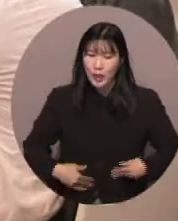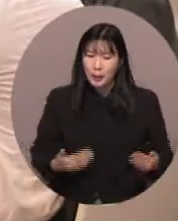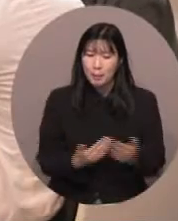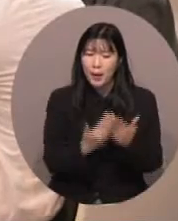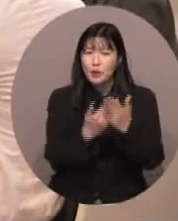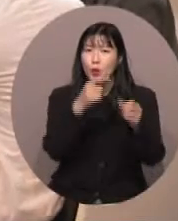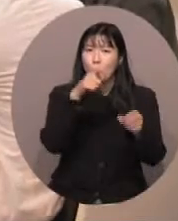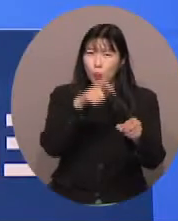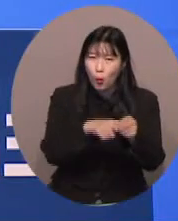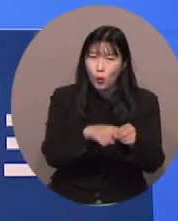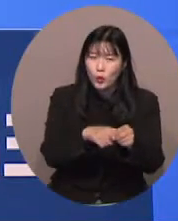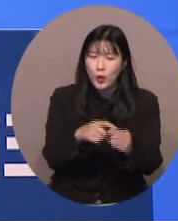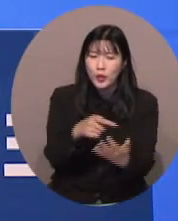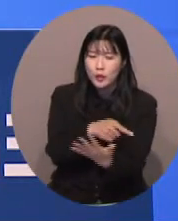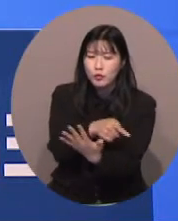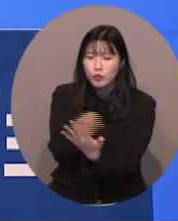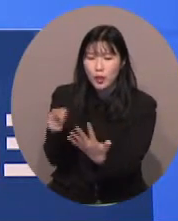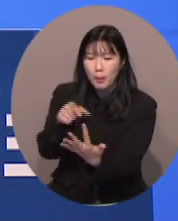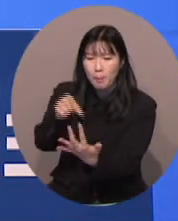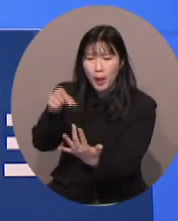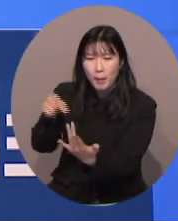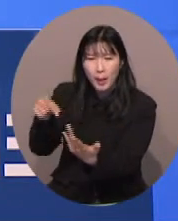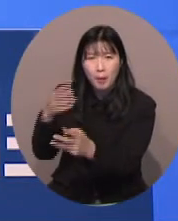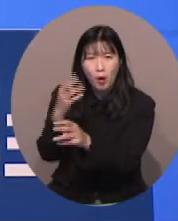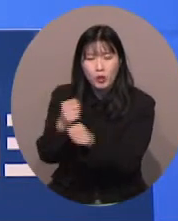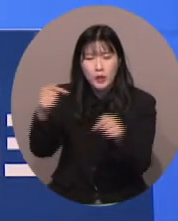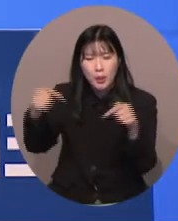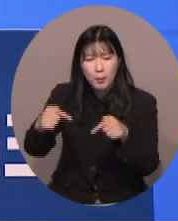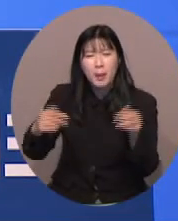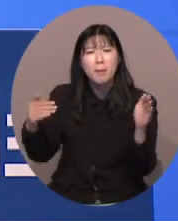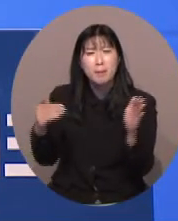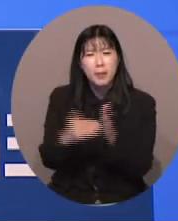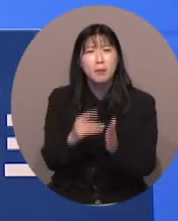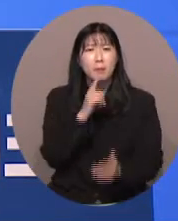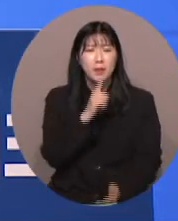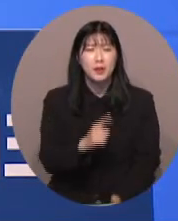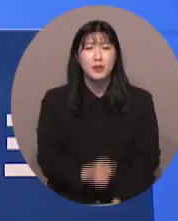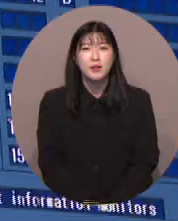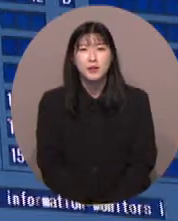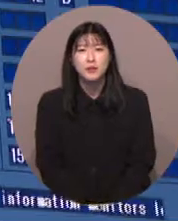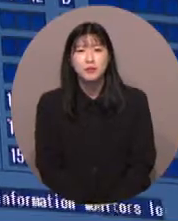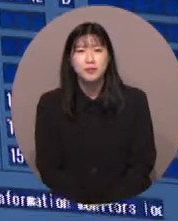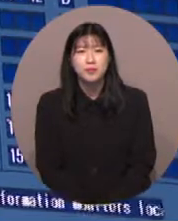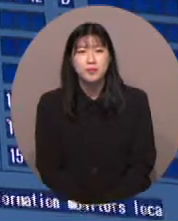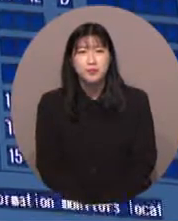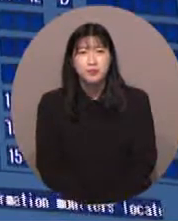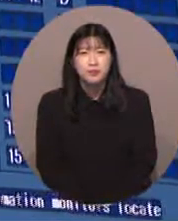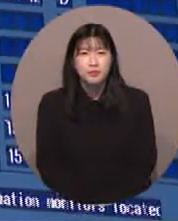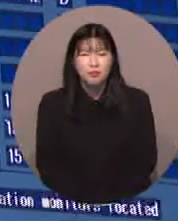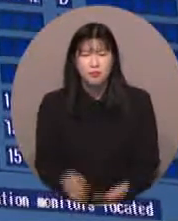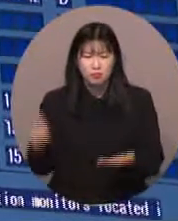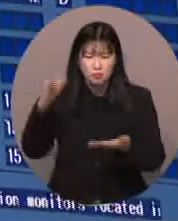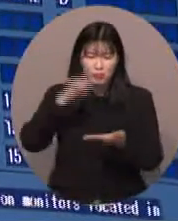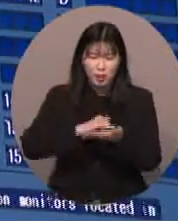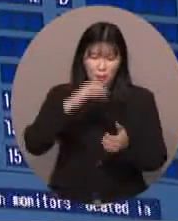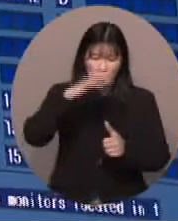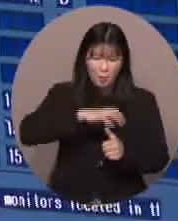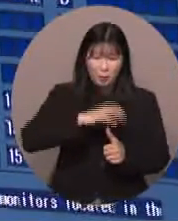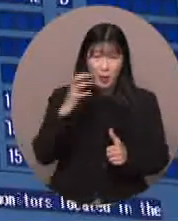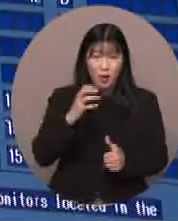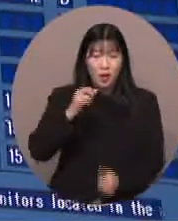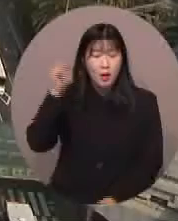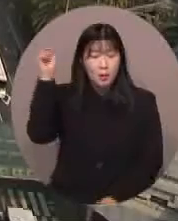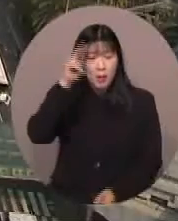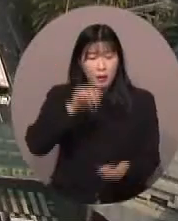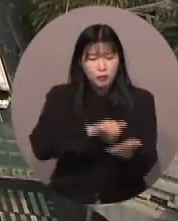위해 연수 대상지와 방문기관 섭외에 공을 들였다는 입장입니다. 입국 규제가 풀리자마자